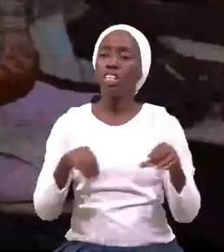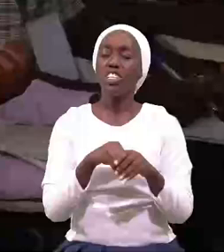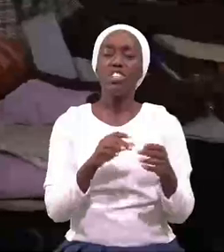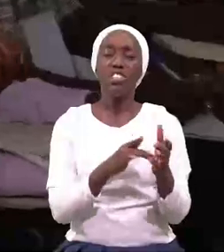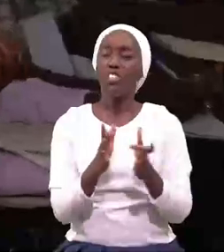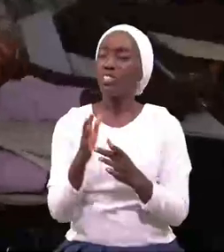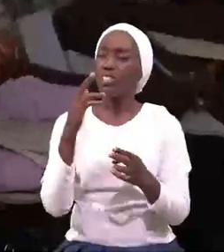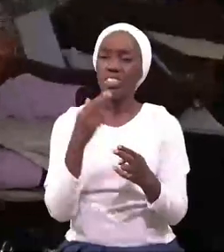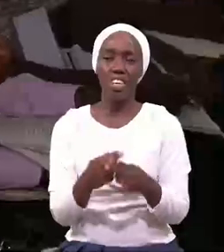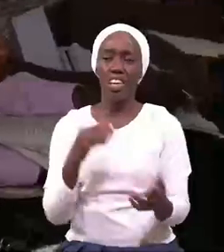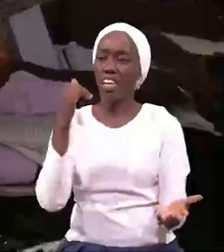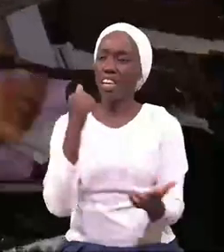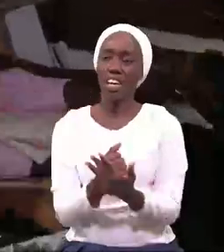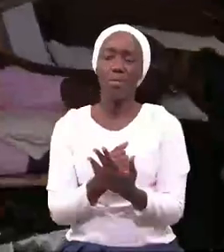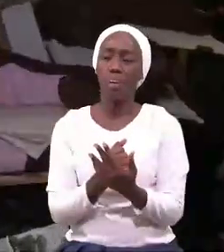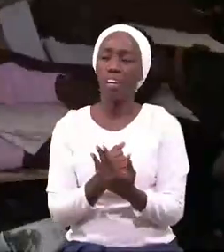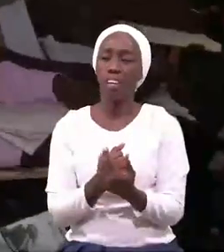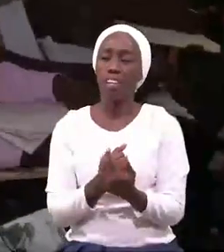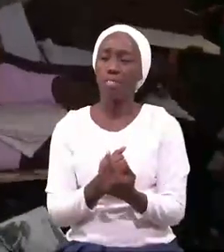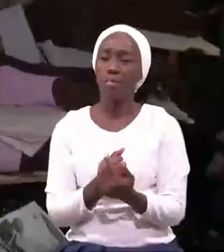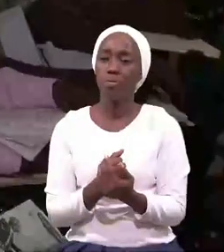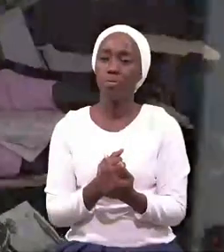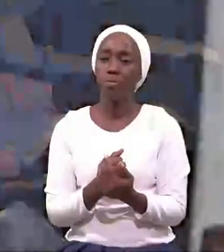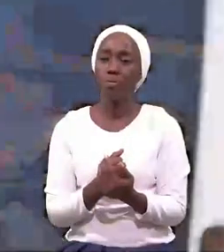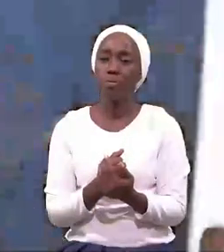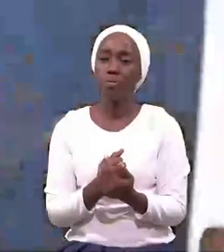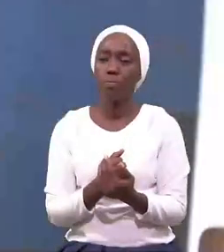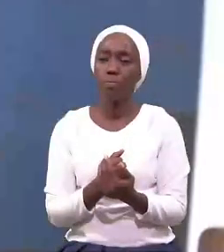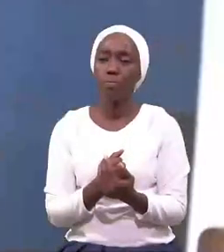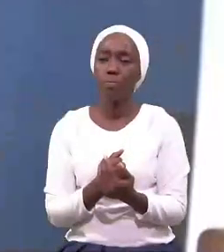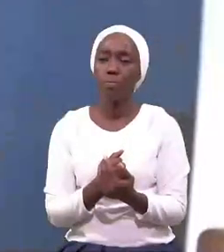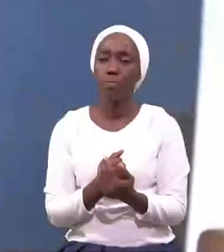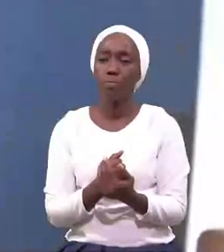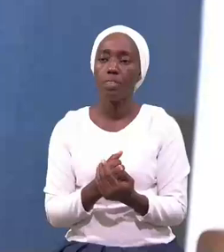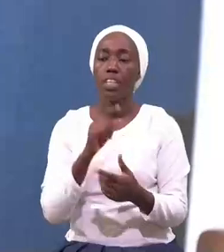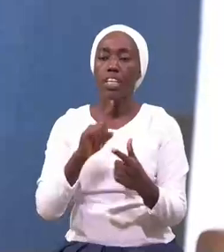le Saint-Esprit vient au nom de Jésus.